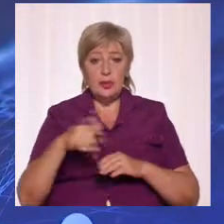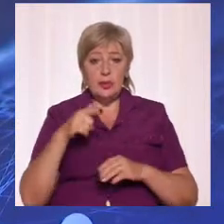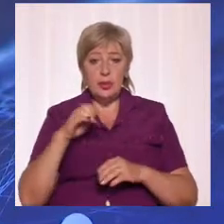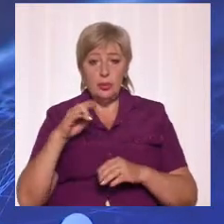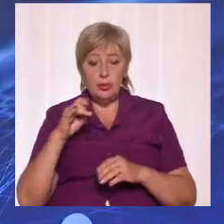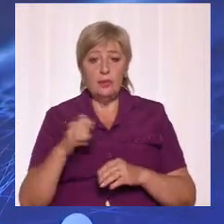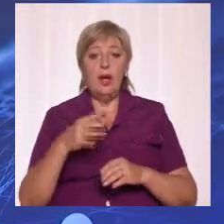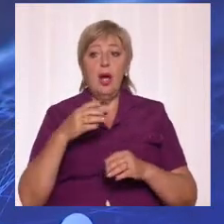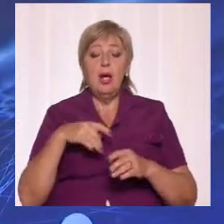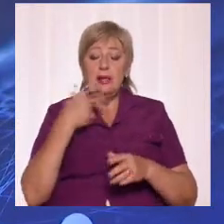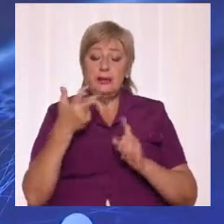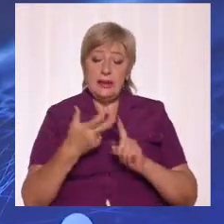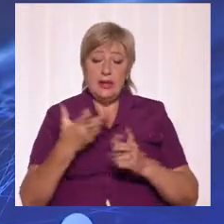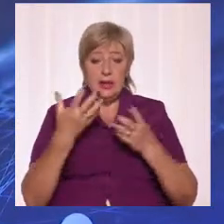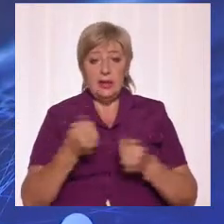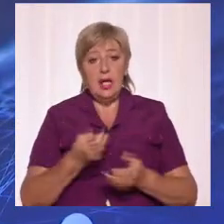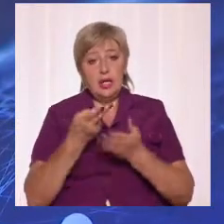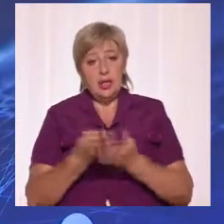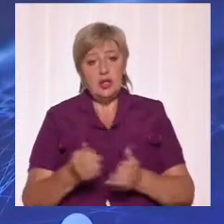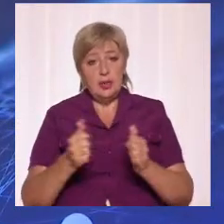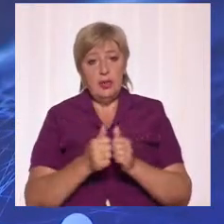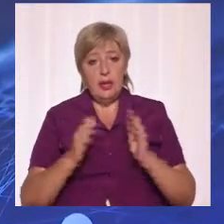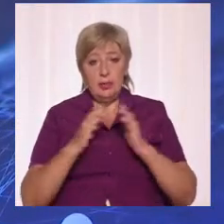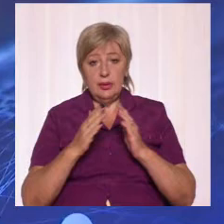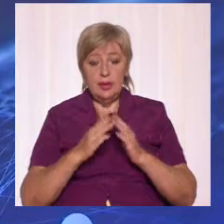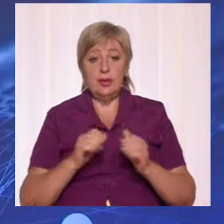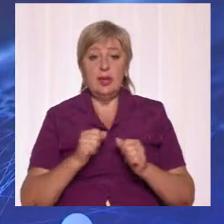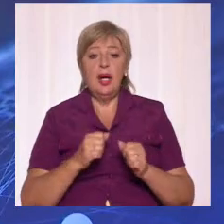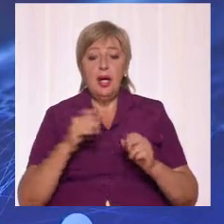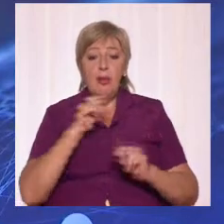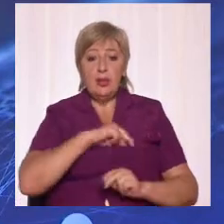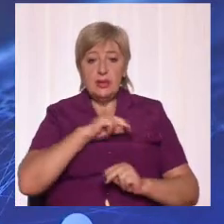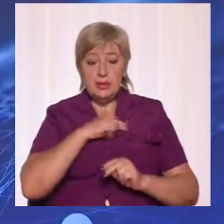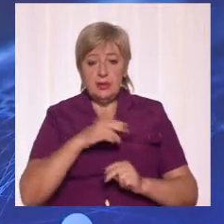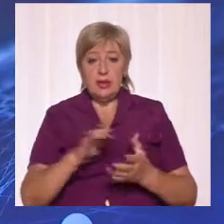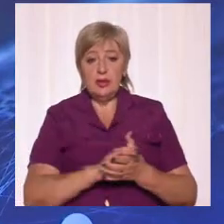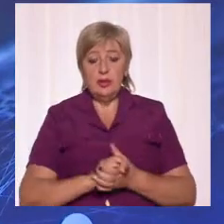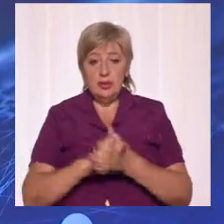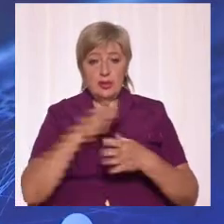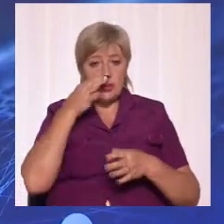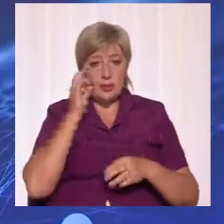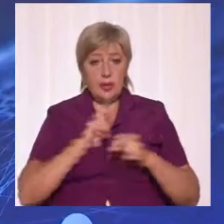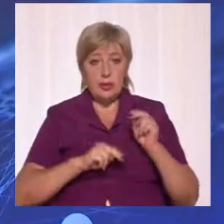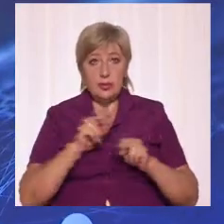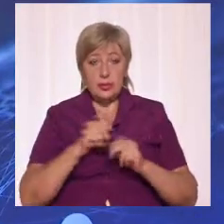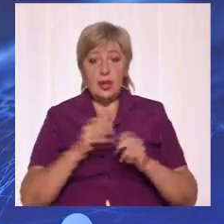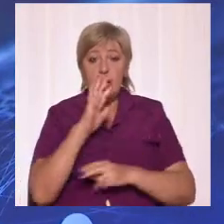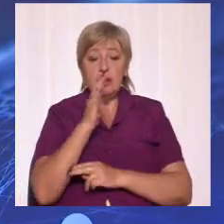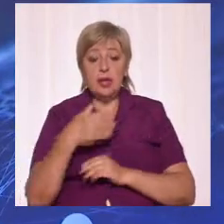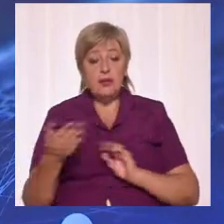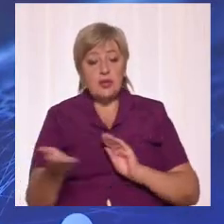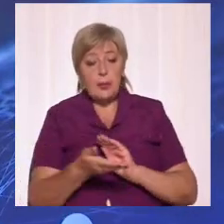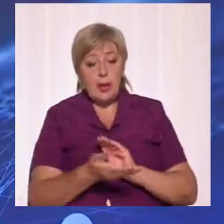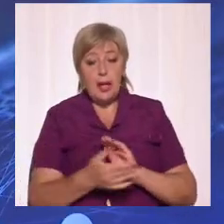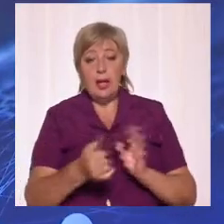третій день поспіль лежить біля будинку. Працівники товариства з обмеженою відповідальністю комбінат благоустрою дерево спиляли, прибрати